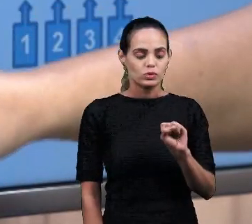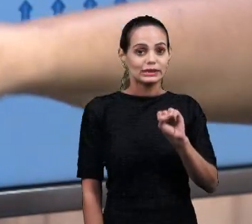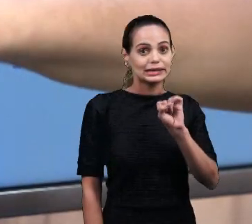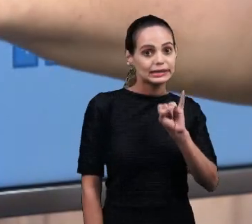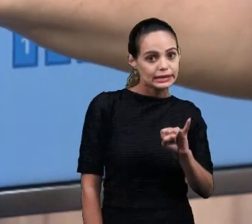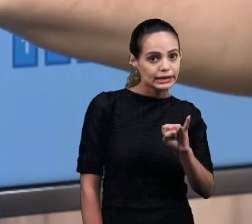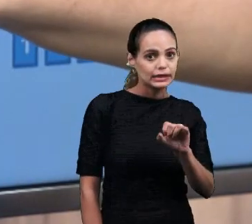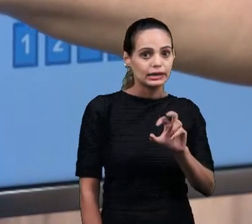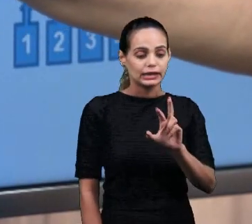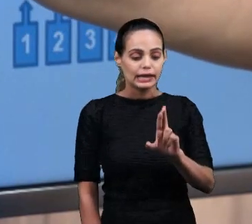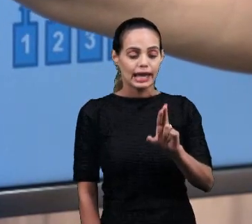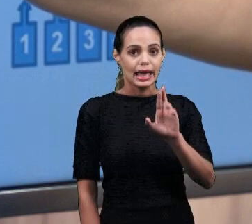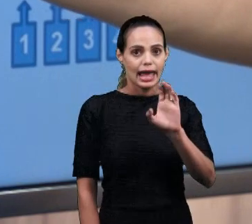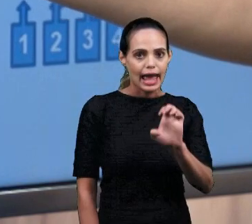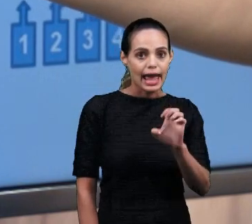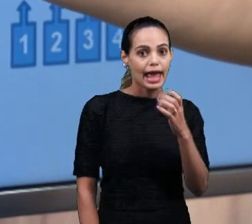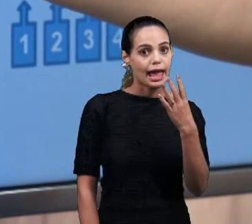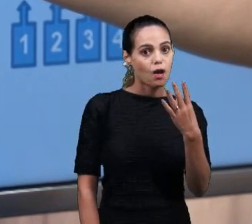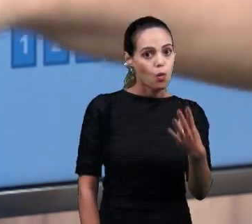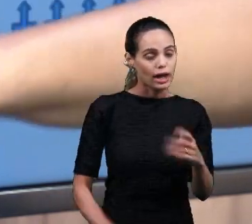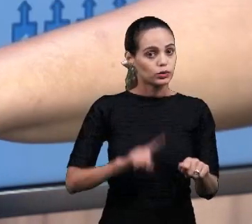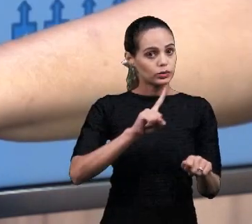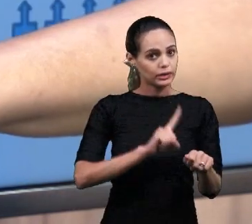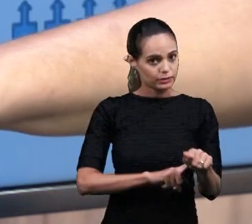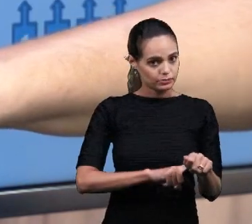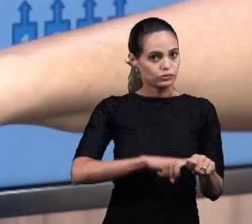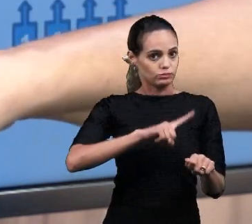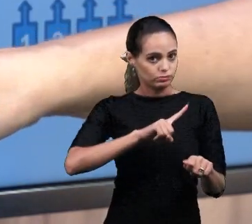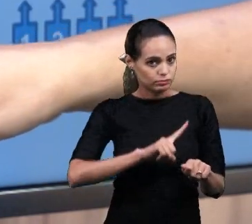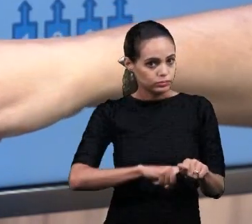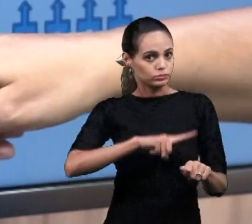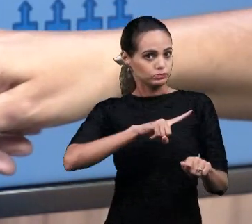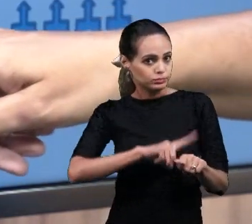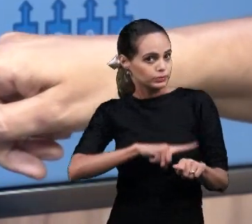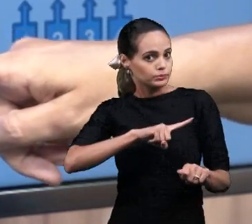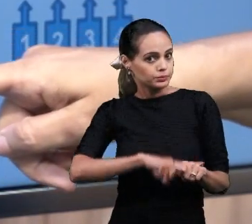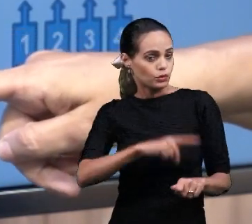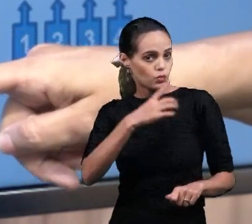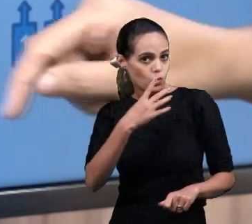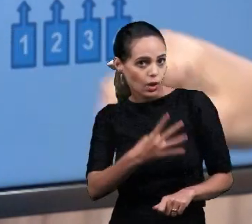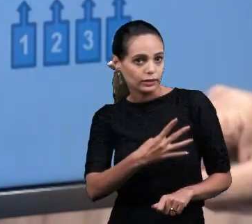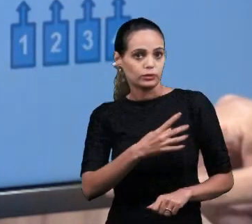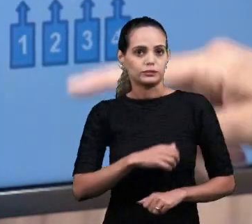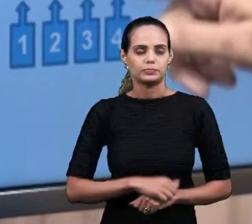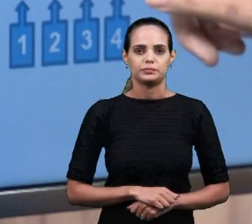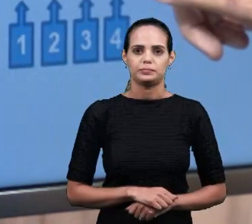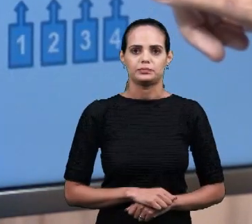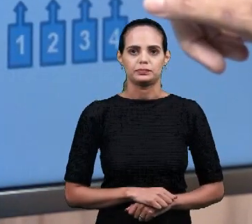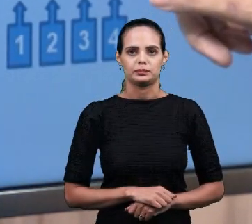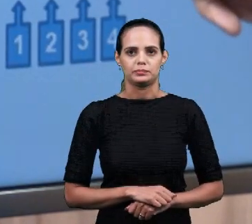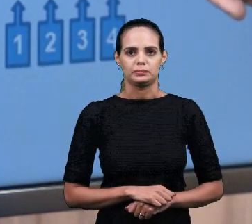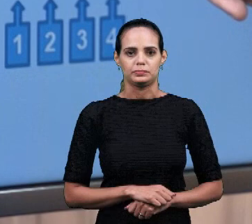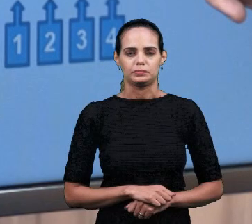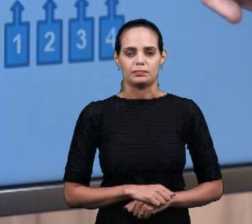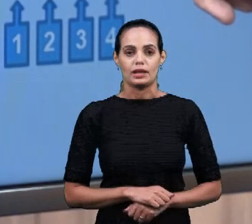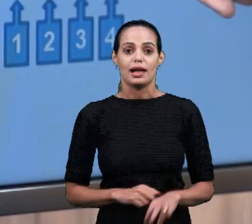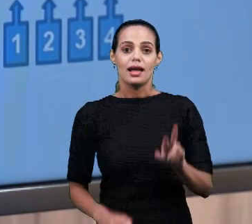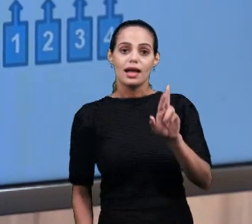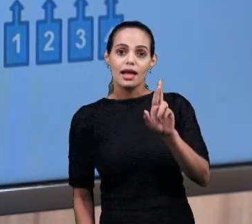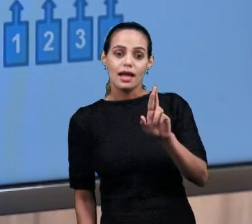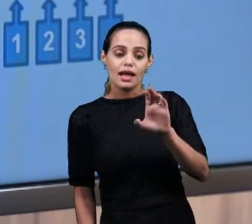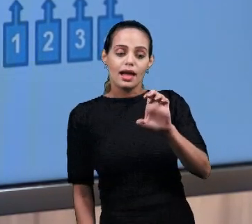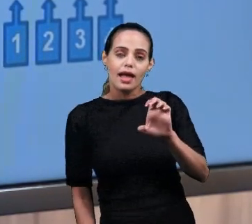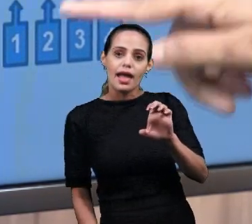celui-là. Mi, Sol, Si, 4 tons pour celui-là. Et Ré, Fa